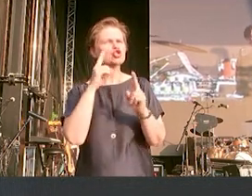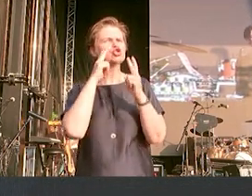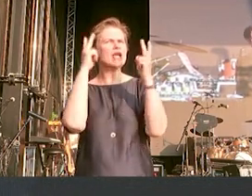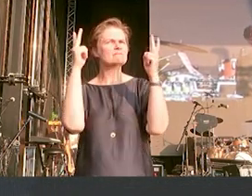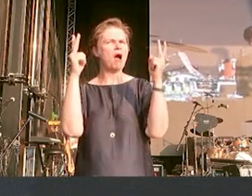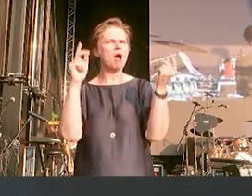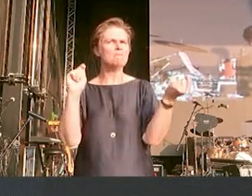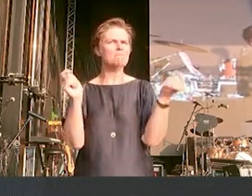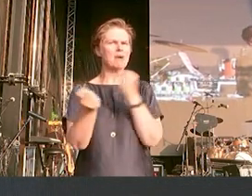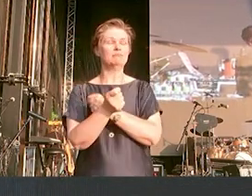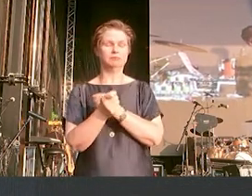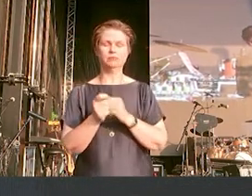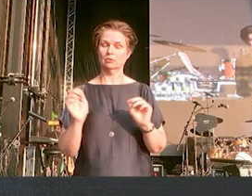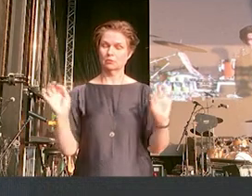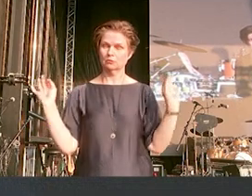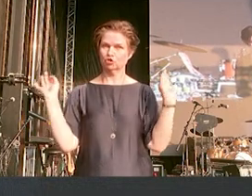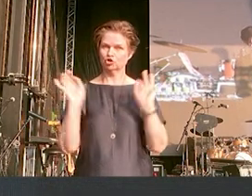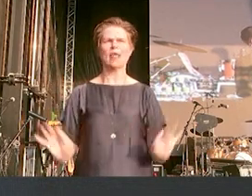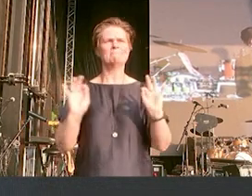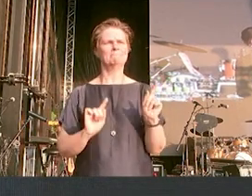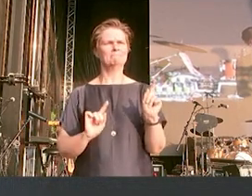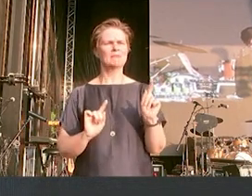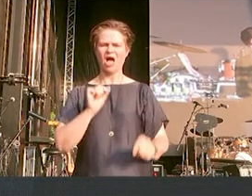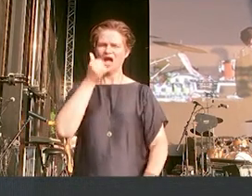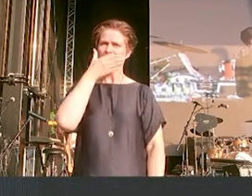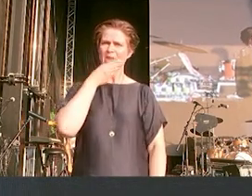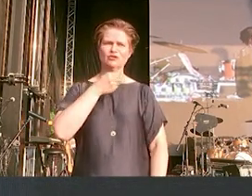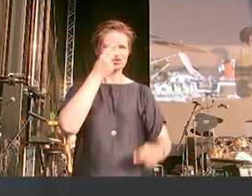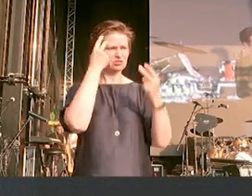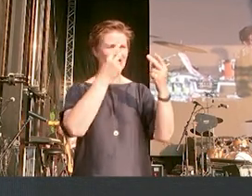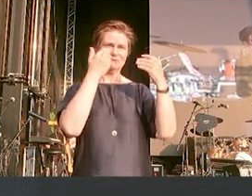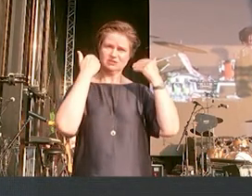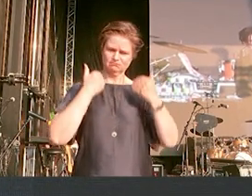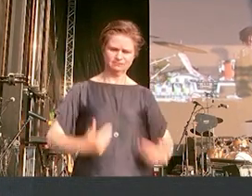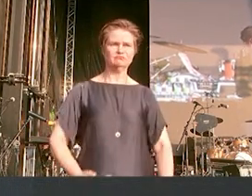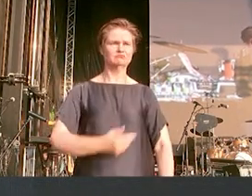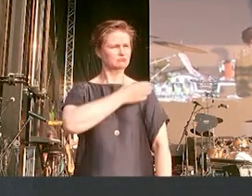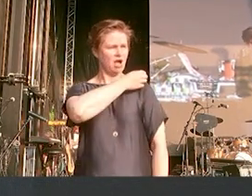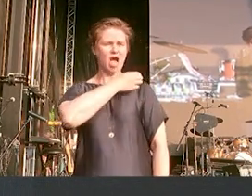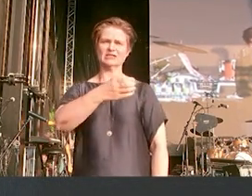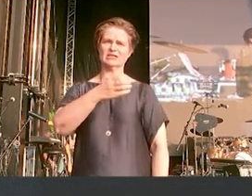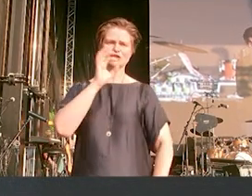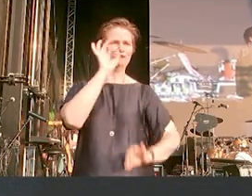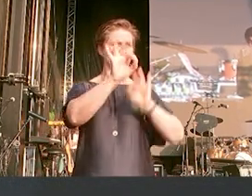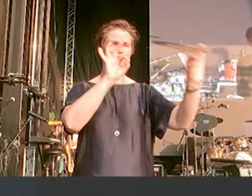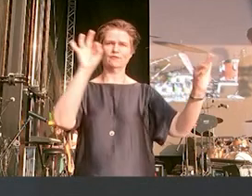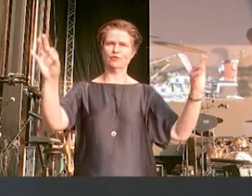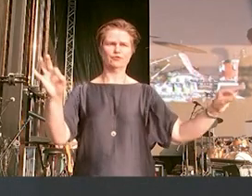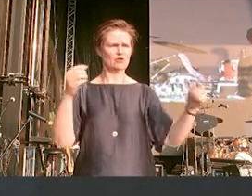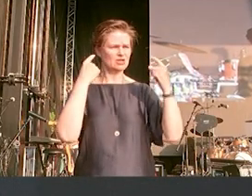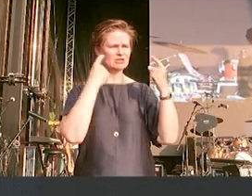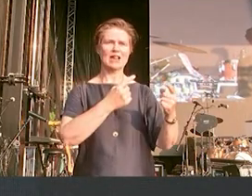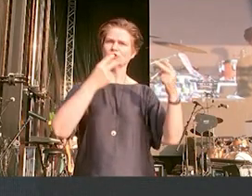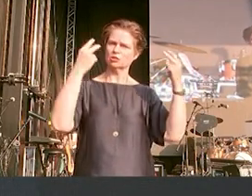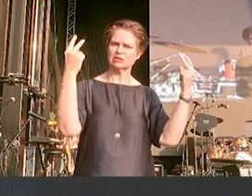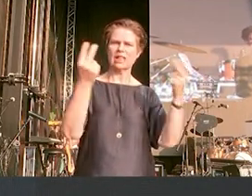ist bitter, dass ein Mensch, der sich eingesetzt hat für andere, dem das selbstverständlich